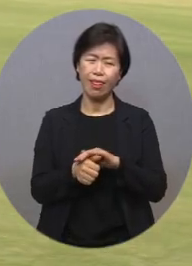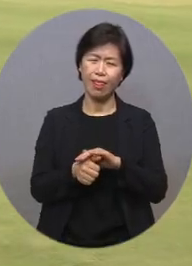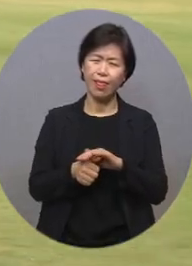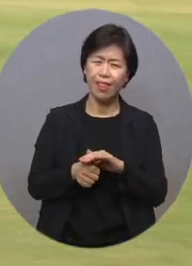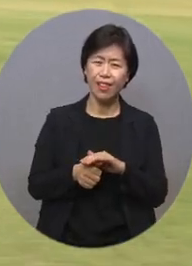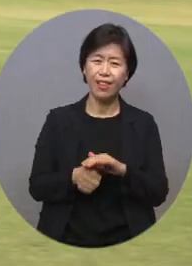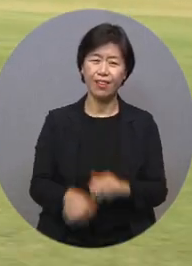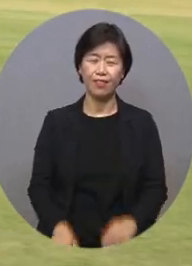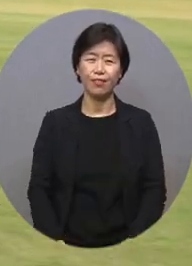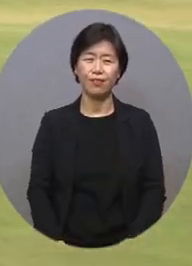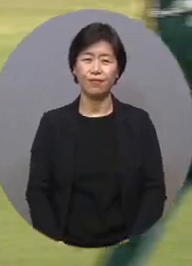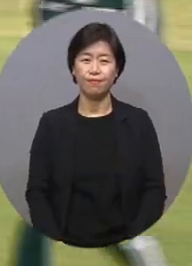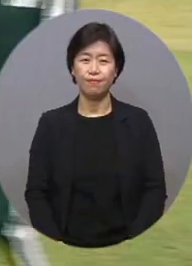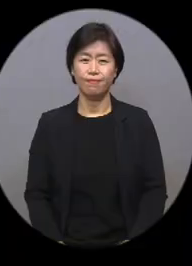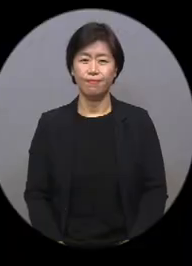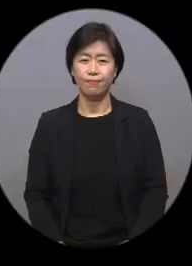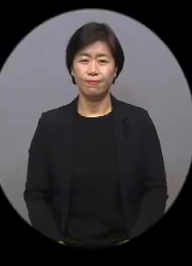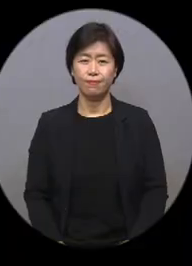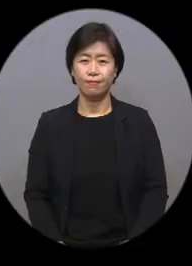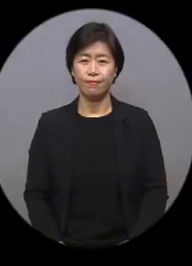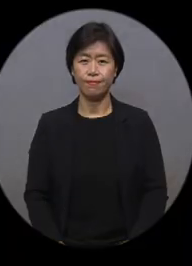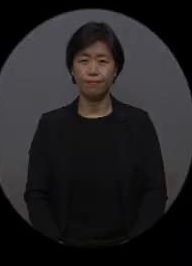풍랑이었는데.